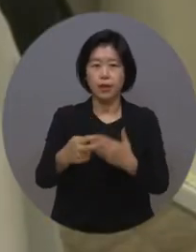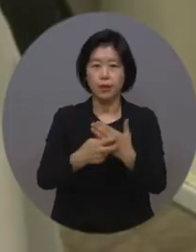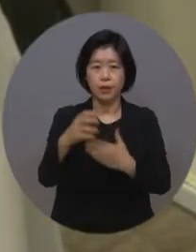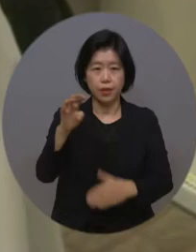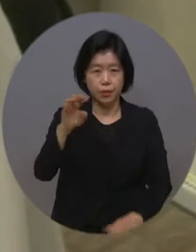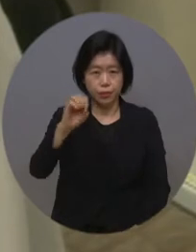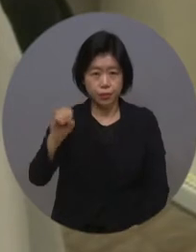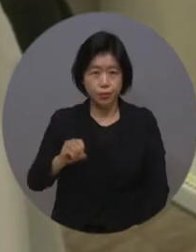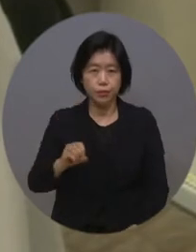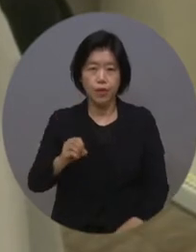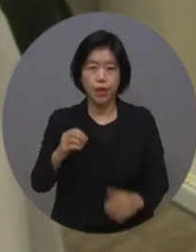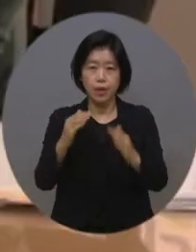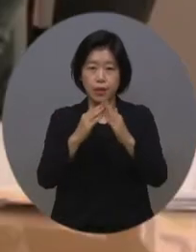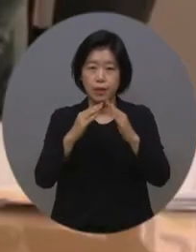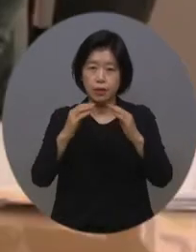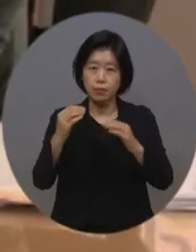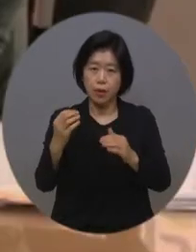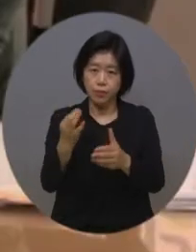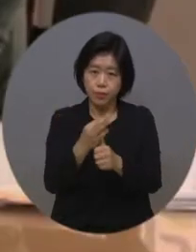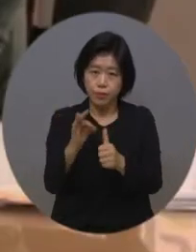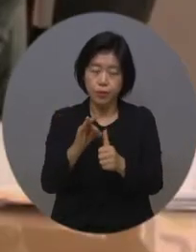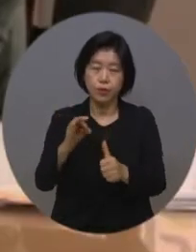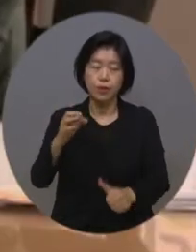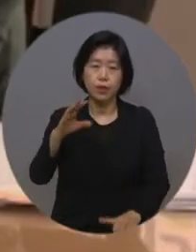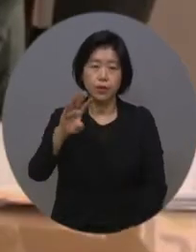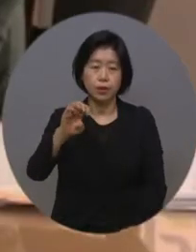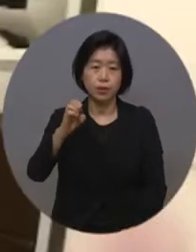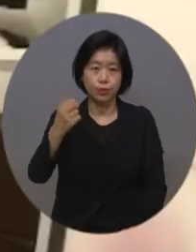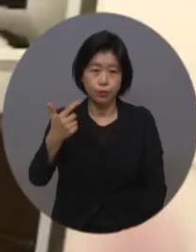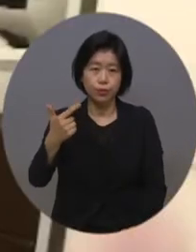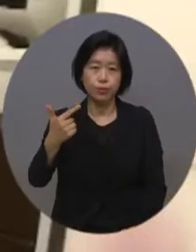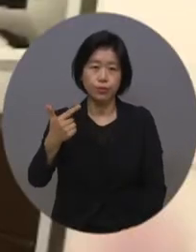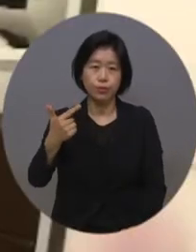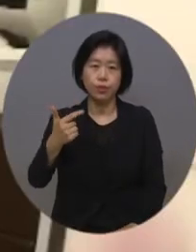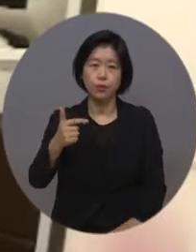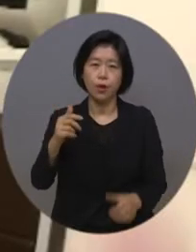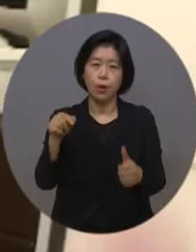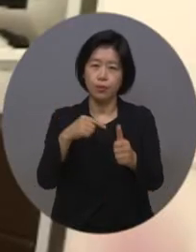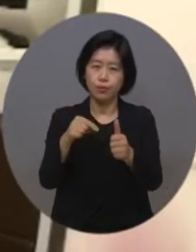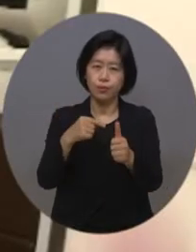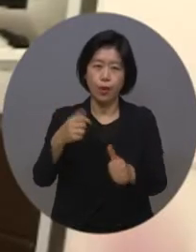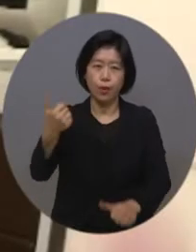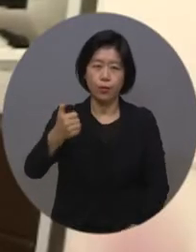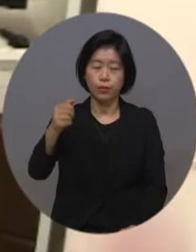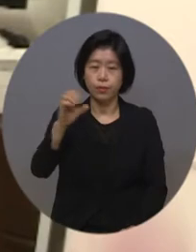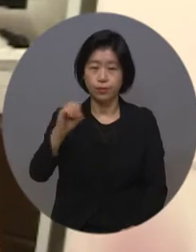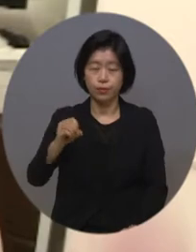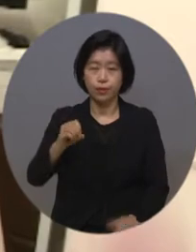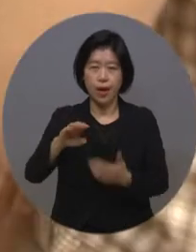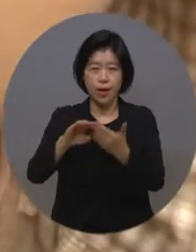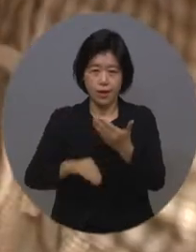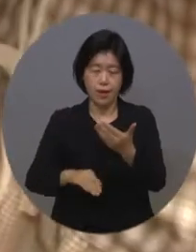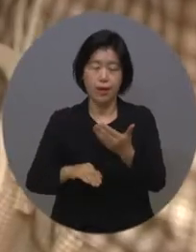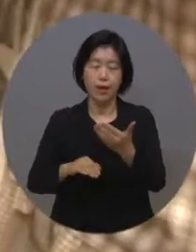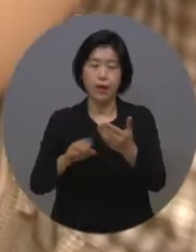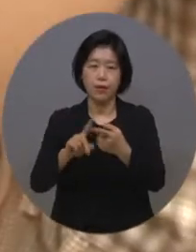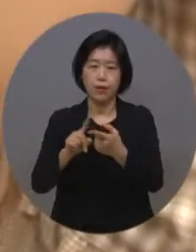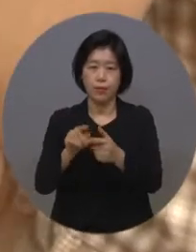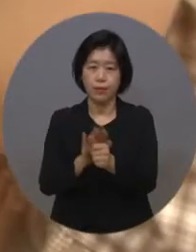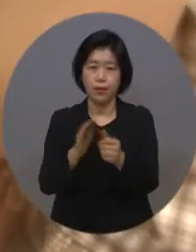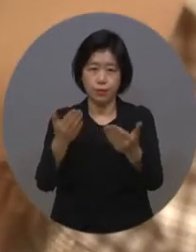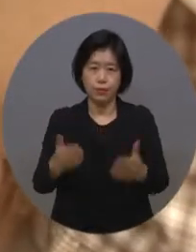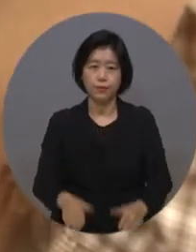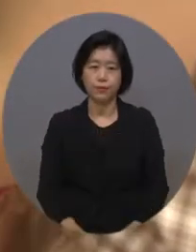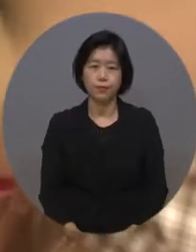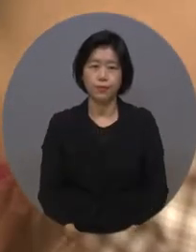주거급여는 46%, 교육급여는 50% 이하 가구입니다. 특히 생계급여 최대 급여액은 4인 가구